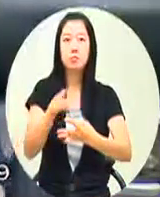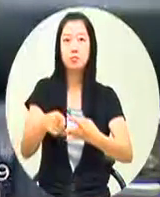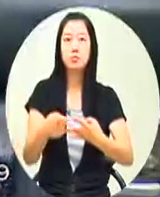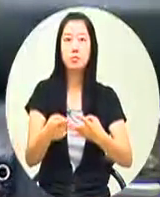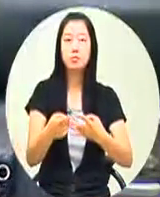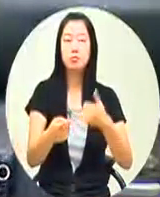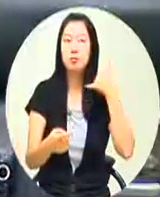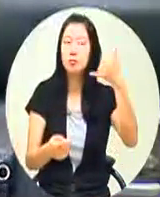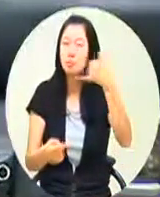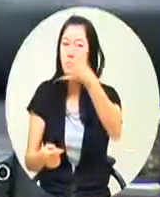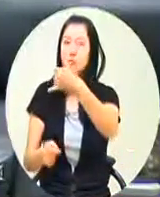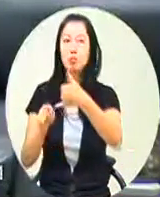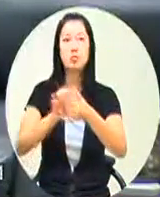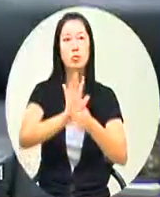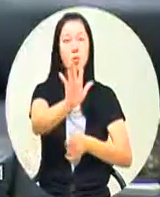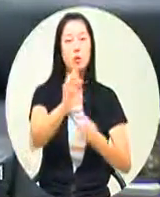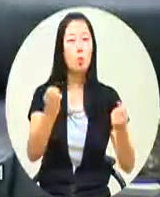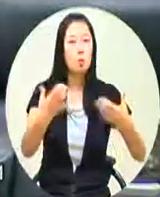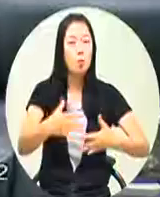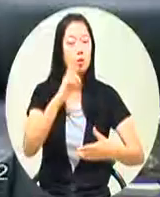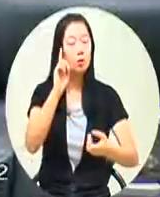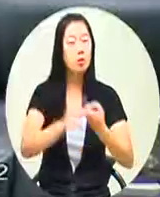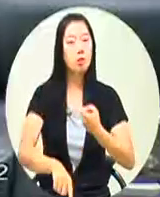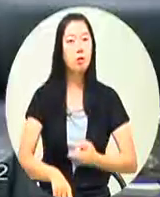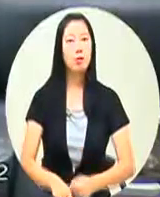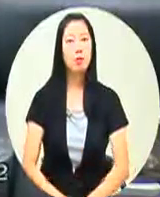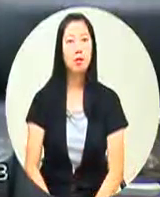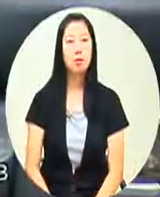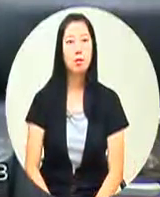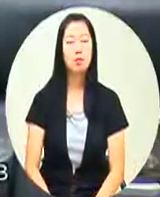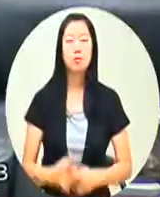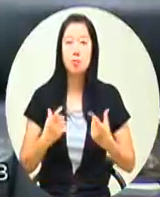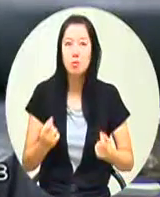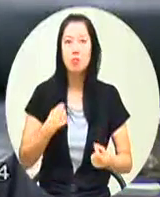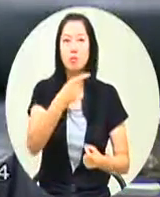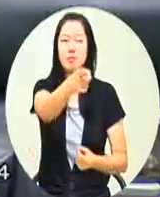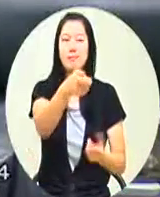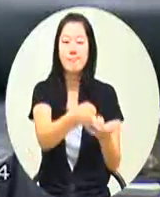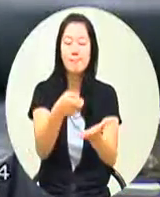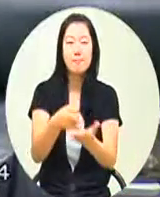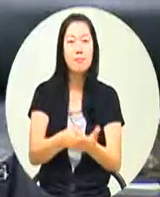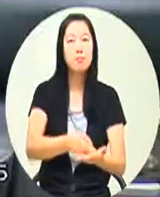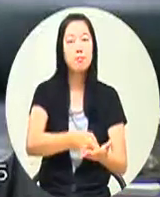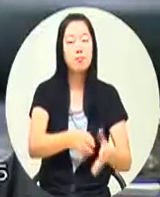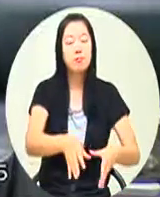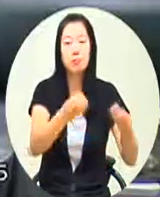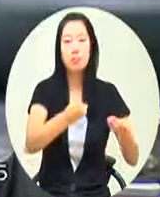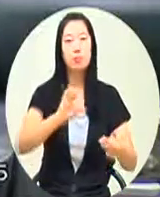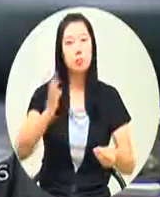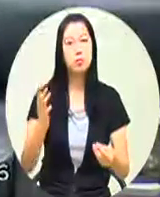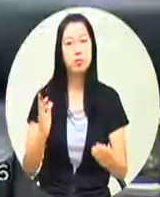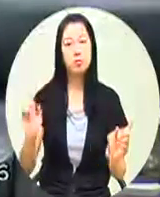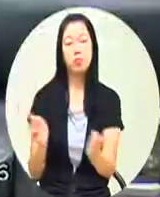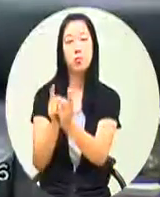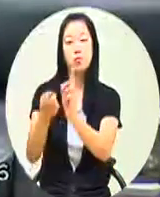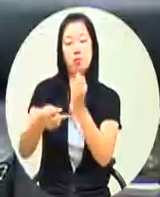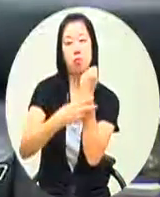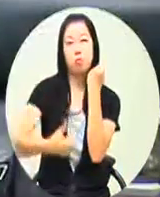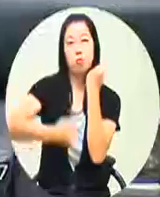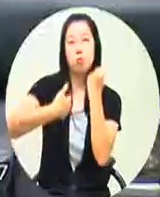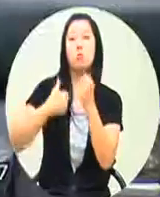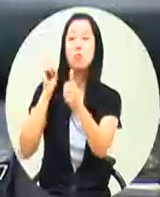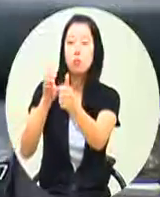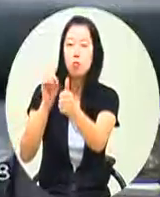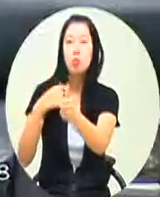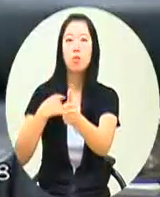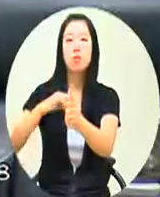上是有点问题。其实本来我们不需要跟你计较这个，可是你知道里长会觉得说，哎，奇怪哦，我拢甲恁讲，啊